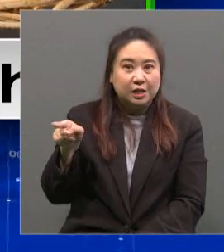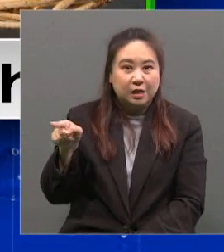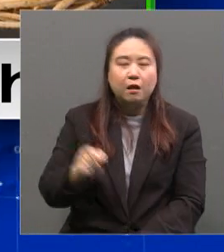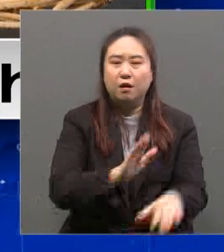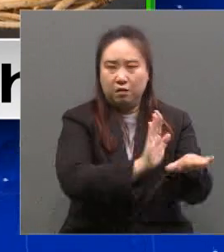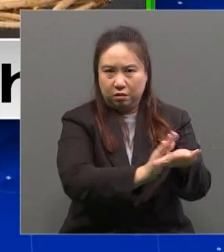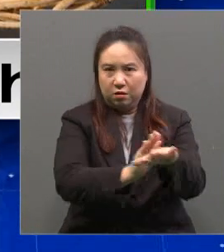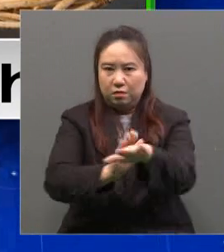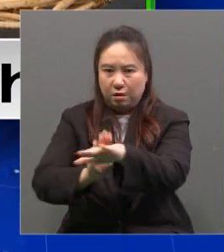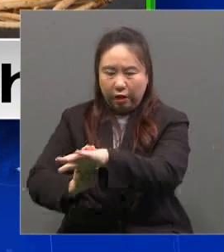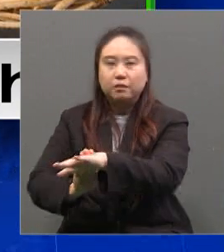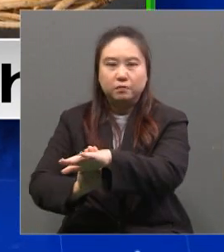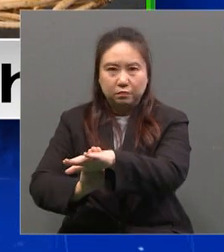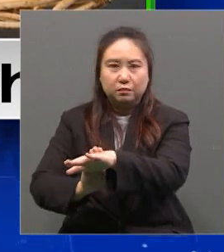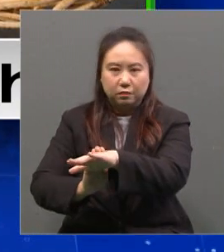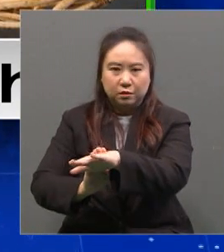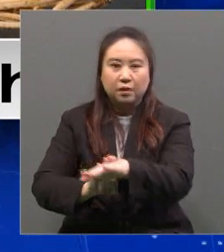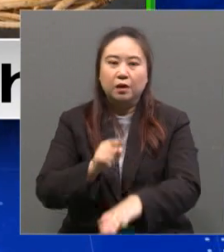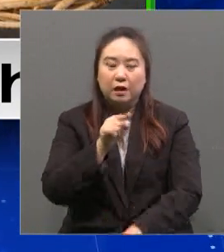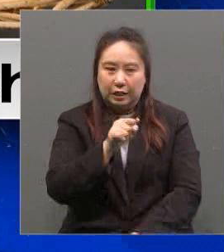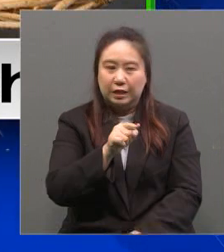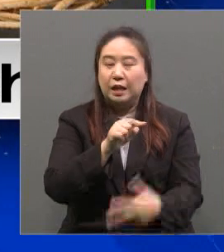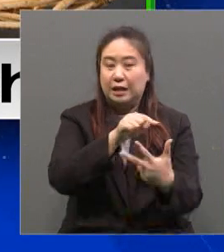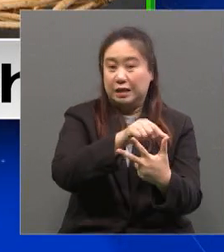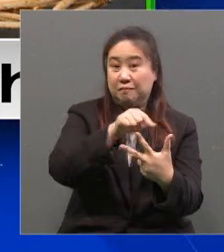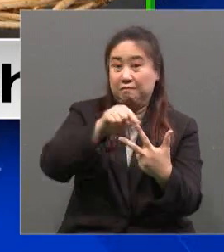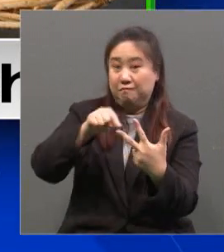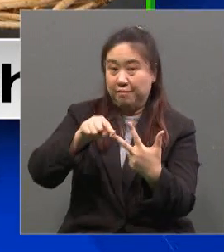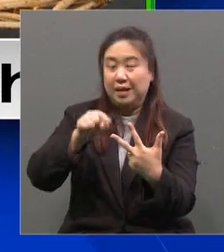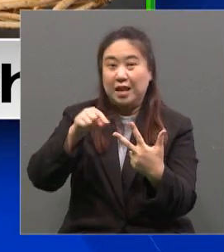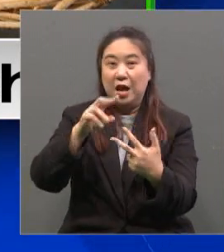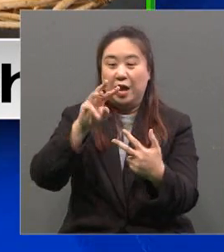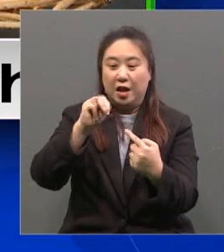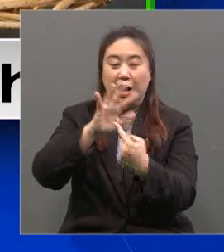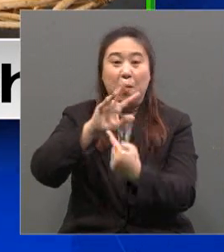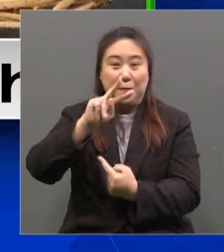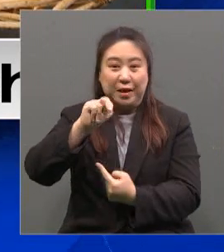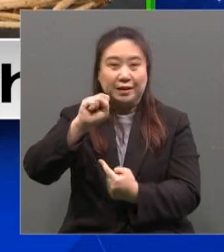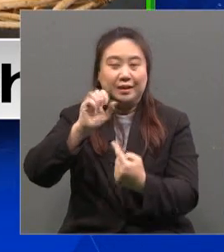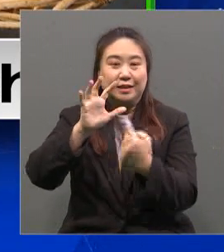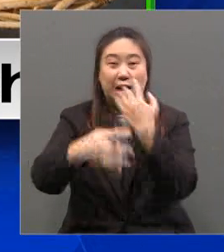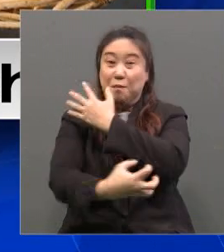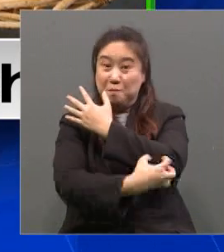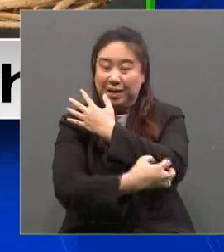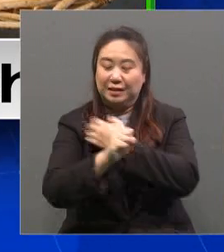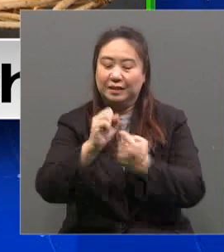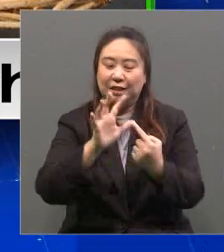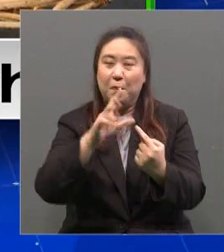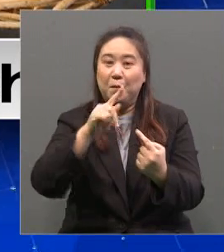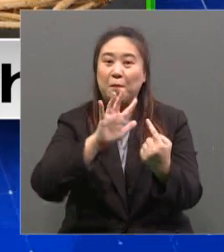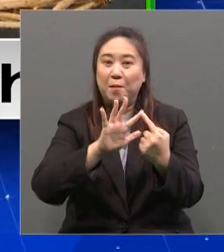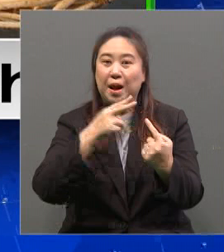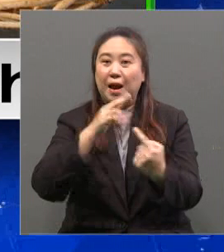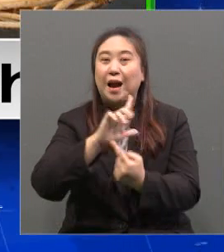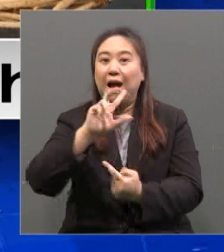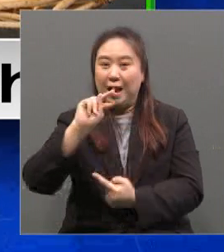ผักต่างๆที่บอกไปเมื่อสักครู่หน่อไม้ดองอัลมอนด์จีนมันสำปะหลังการทานก็ควรที่จะมีการต้มให้สุกเสียก่อน